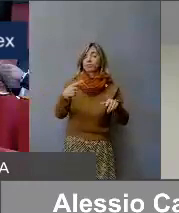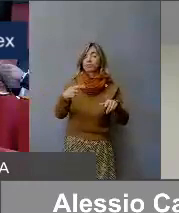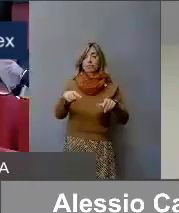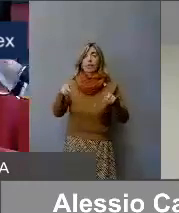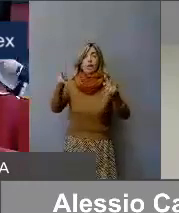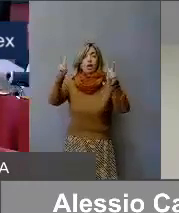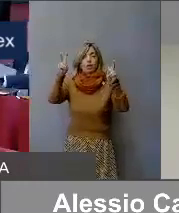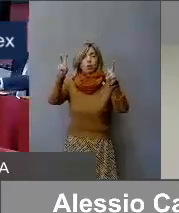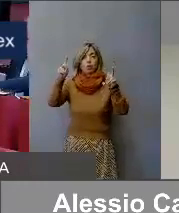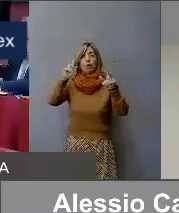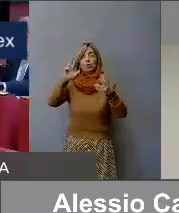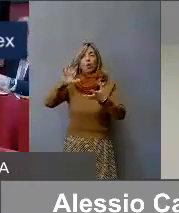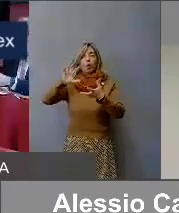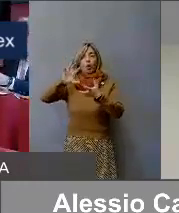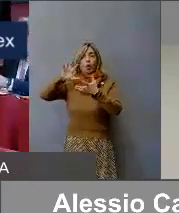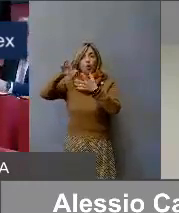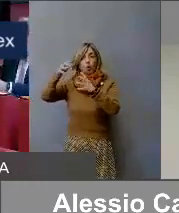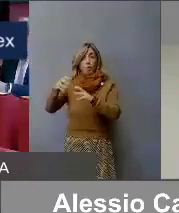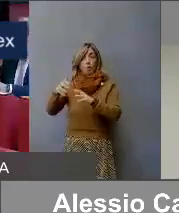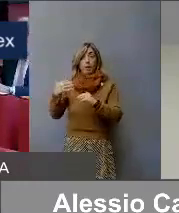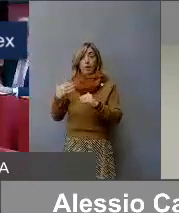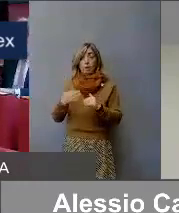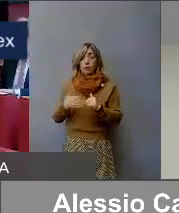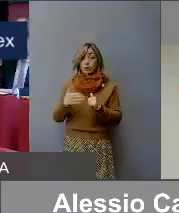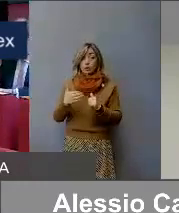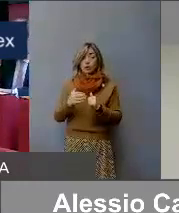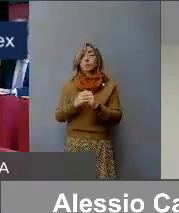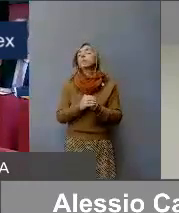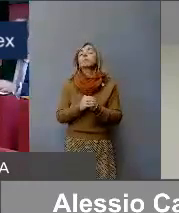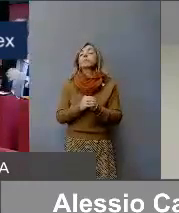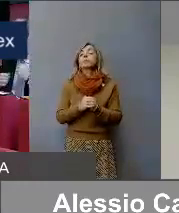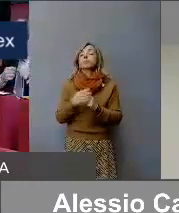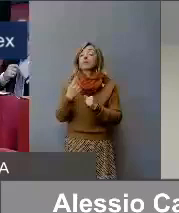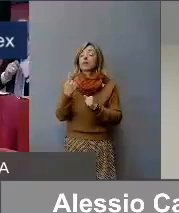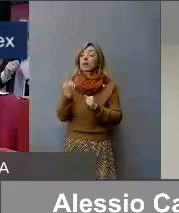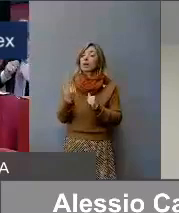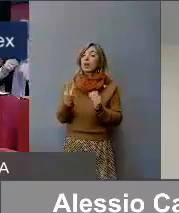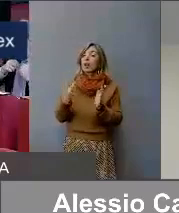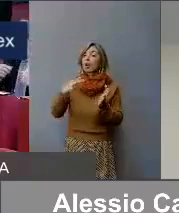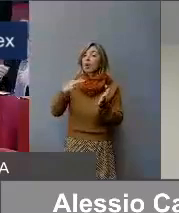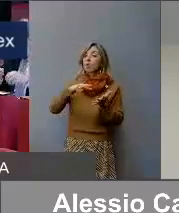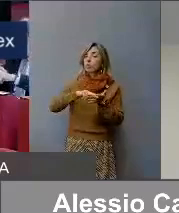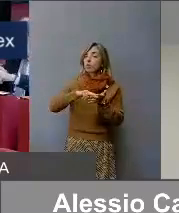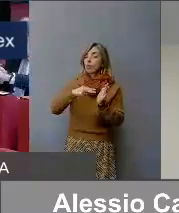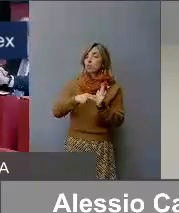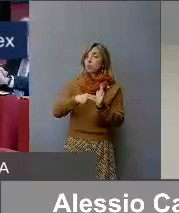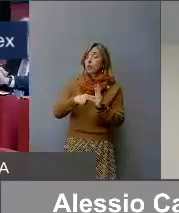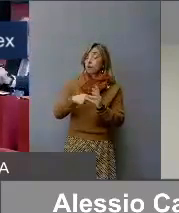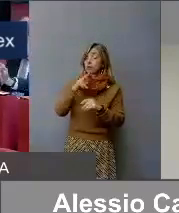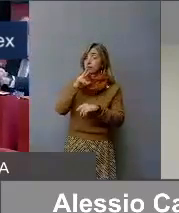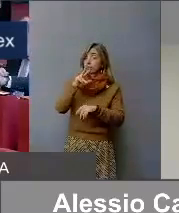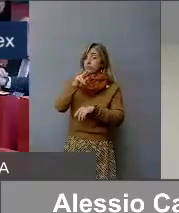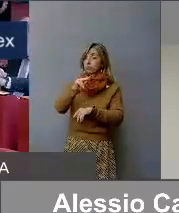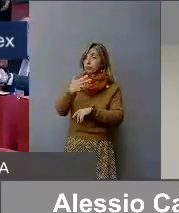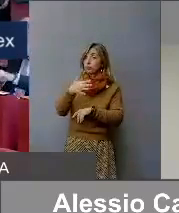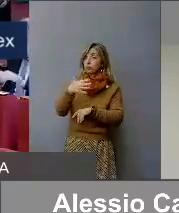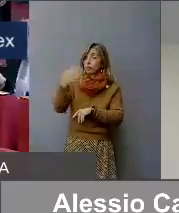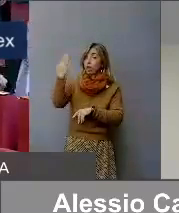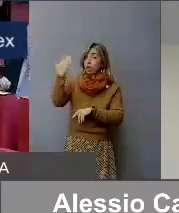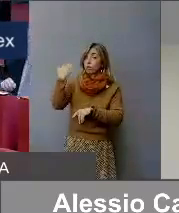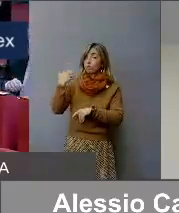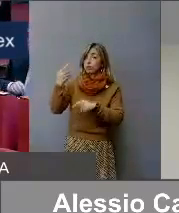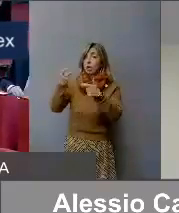articolato intanto un problema che avevamo posto già in commissione consiliare è che c'è un elencazione